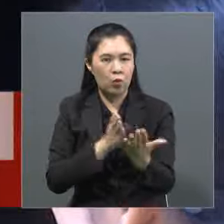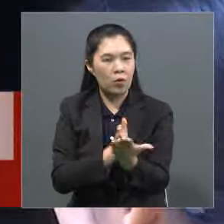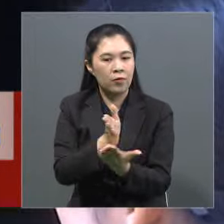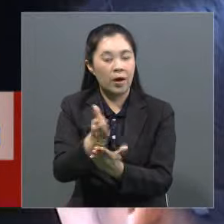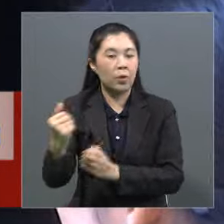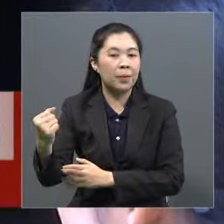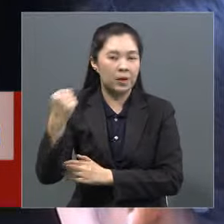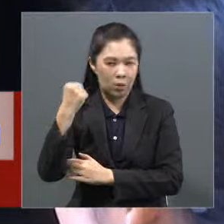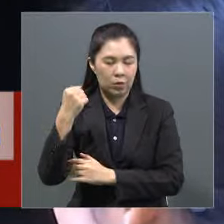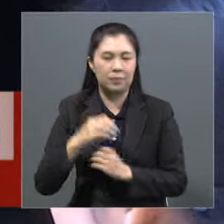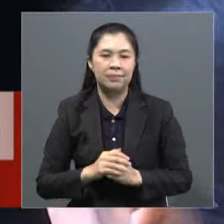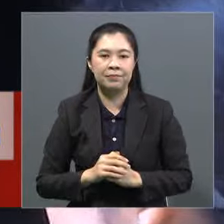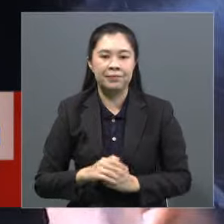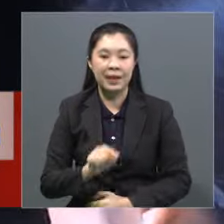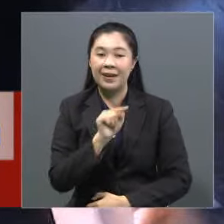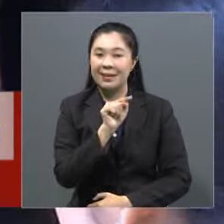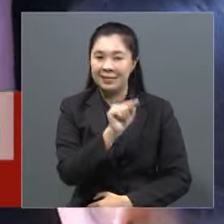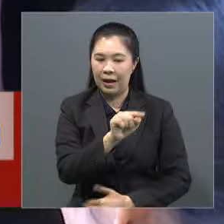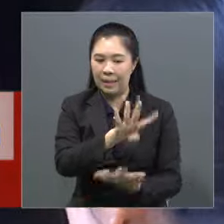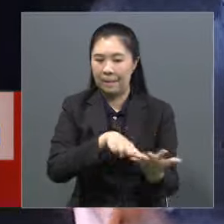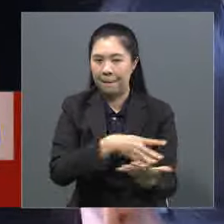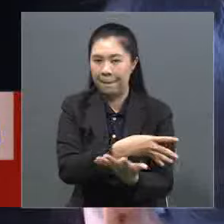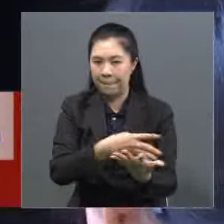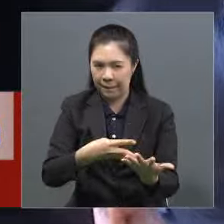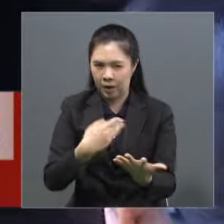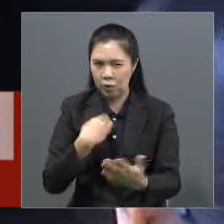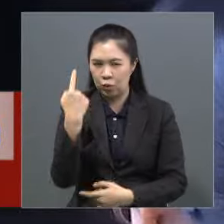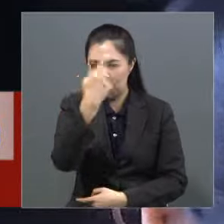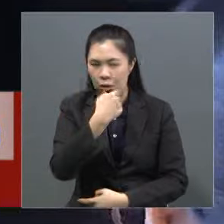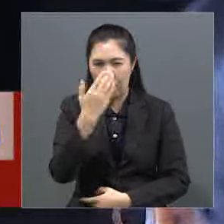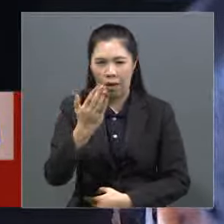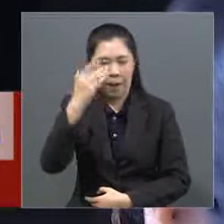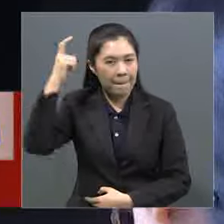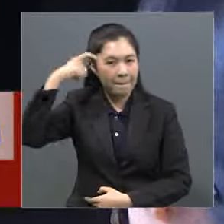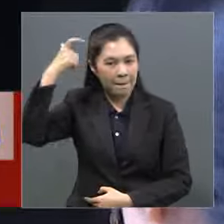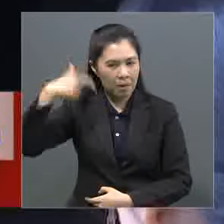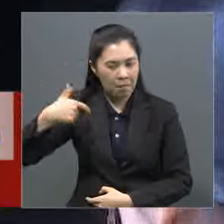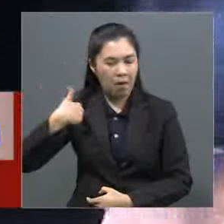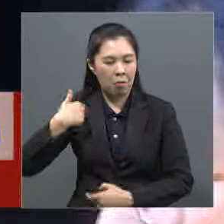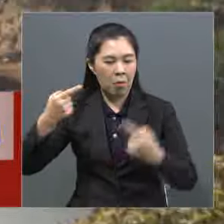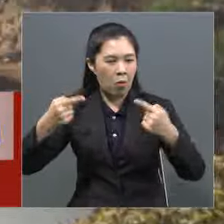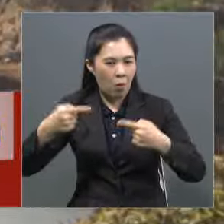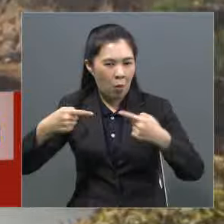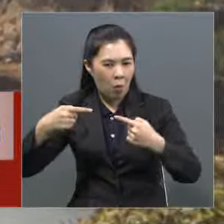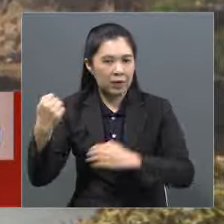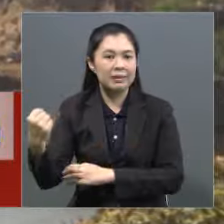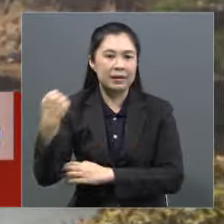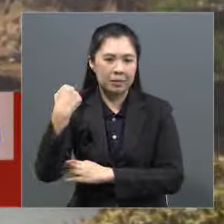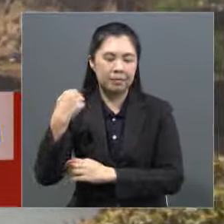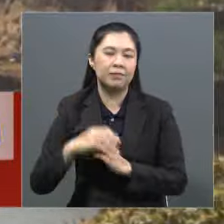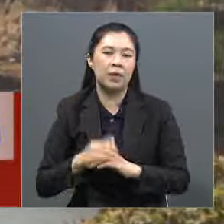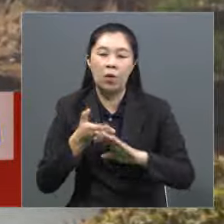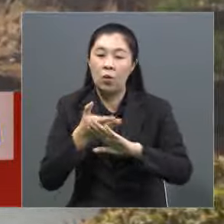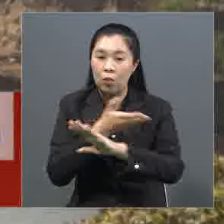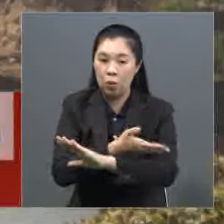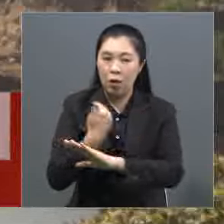คะซึ่งนายกรัฐมนตรีสั่งการให้เตรียมแผนการรองรับหากสถานการณ์เมียนมามีความรุนแรงมากยิ่งขึ้นโดยก่อนหน้านี้ค่ะ